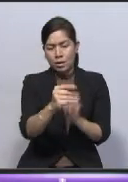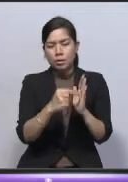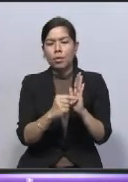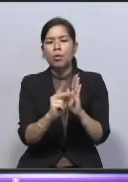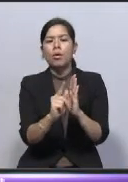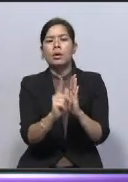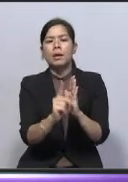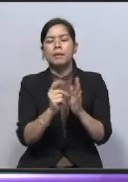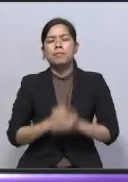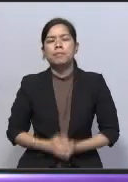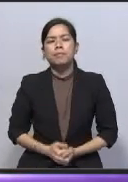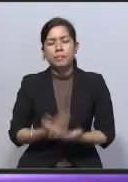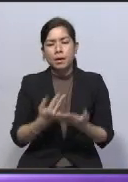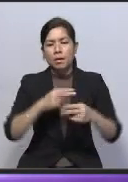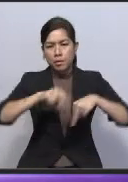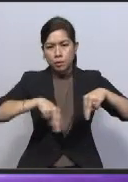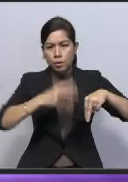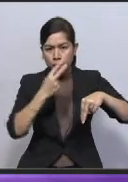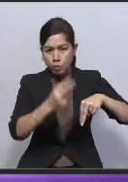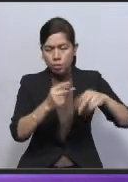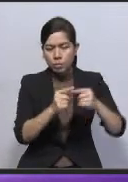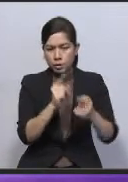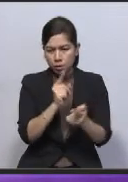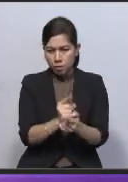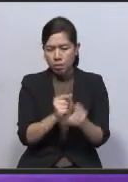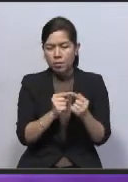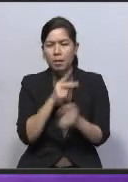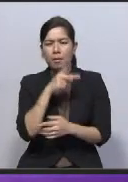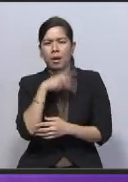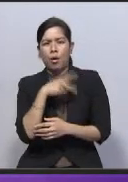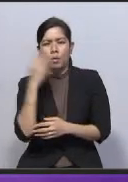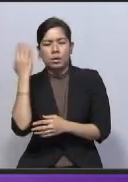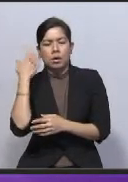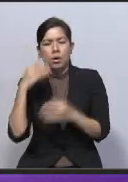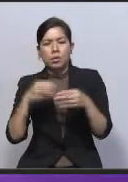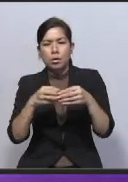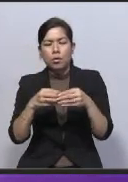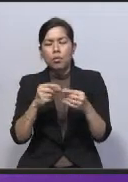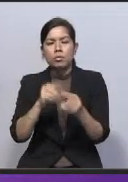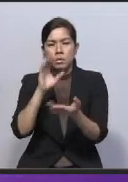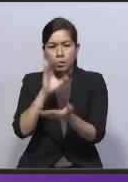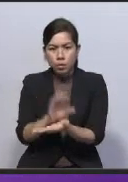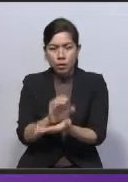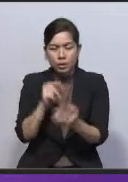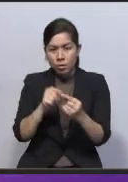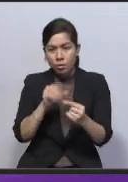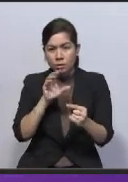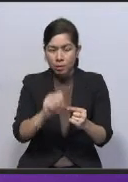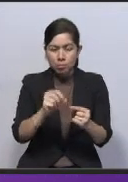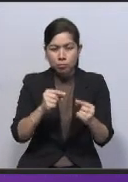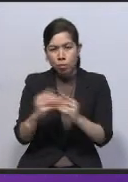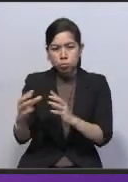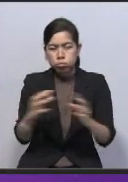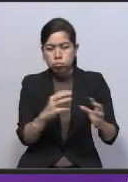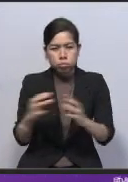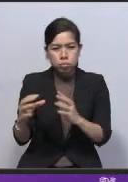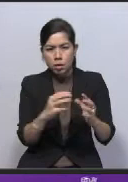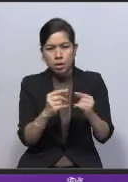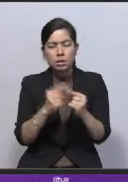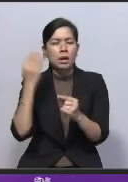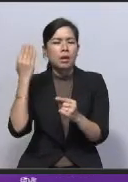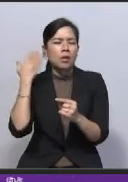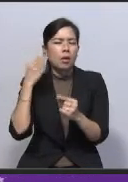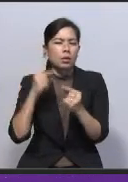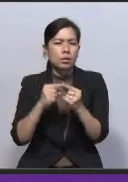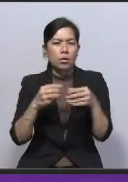ความจริงซึ่งจากการตรวจสอบพบว่าเป็นคลิปเก่าที่ตำรวจสลายการชุมนุมกลุ่มกปปส.บริเวณสนามกีฬาไทยญี่ปุ่นดินแดง